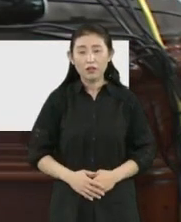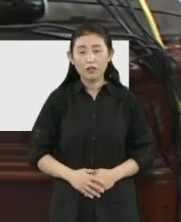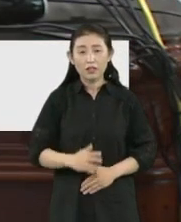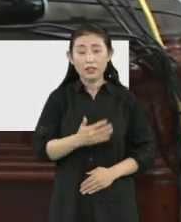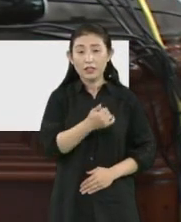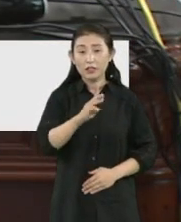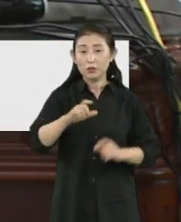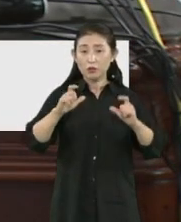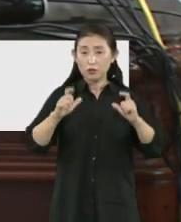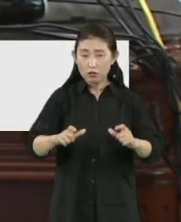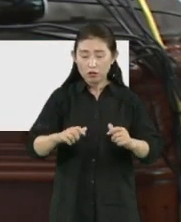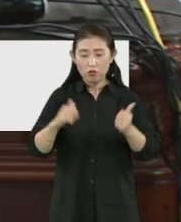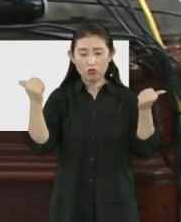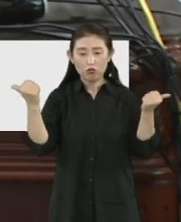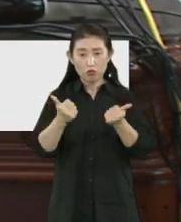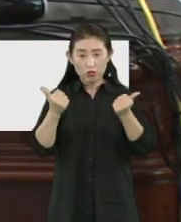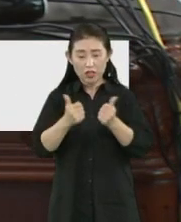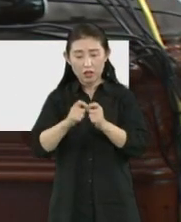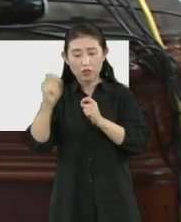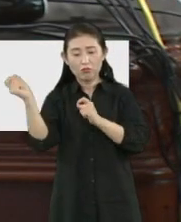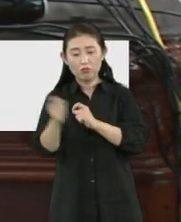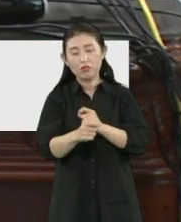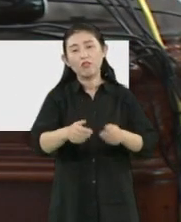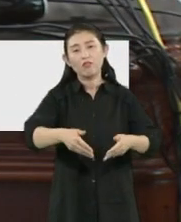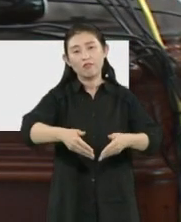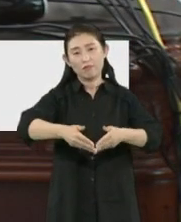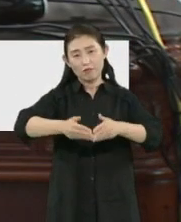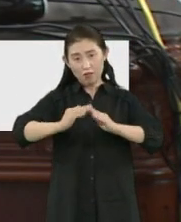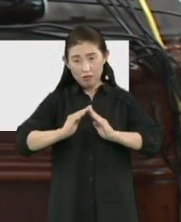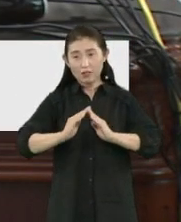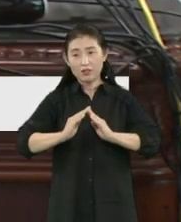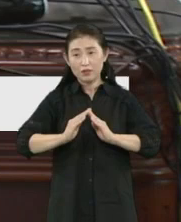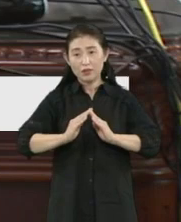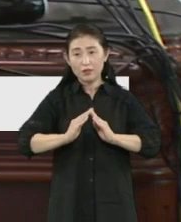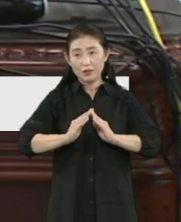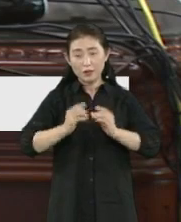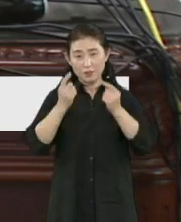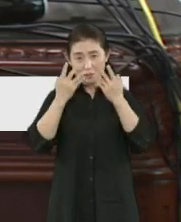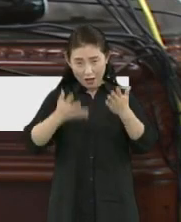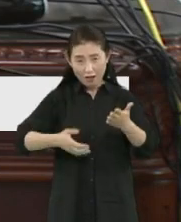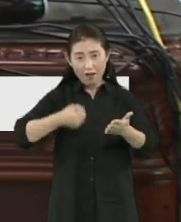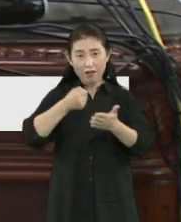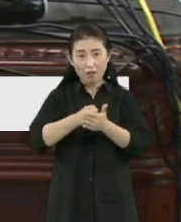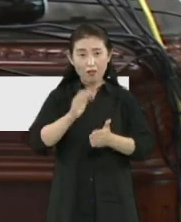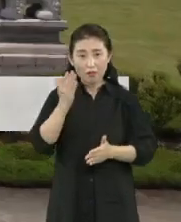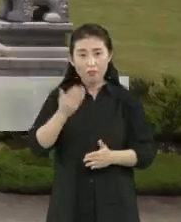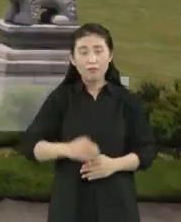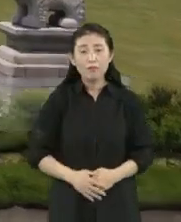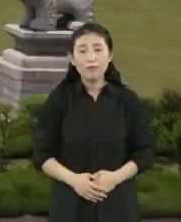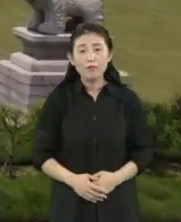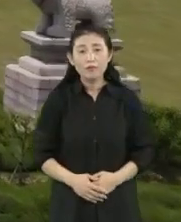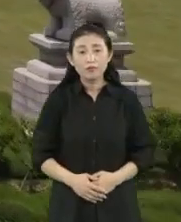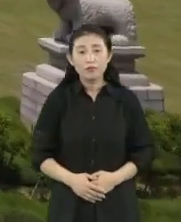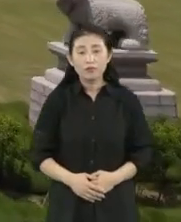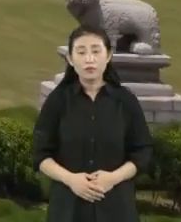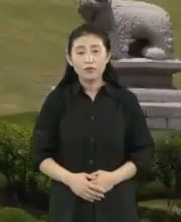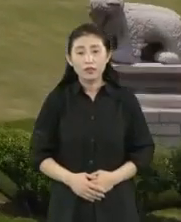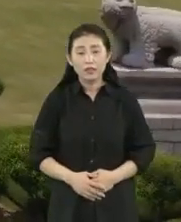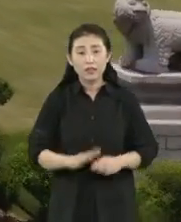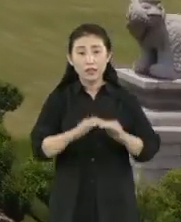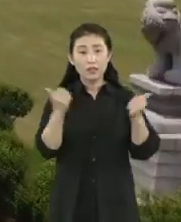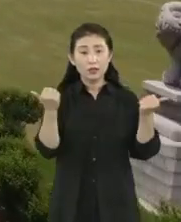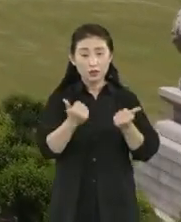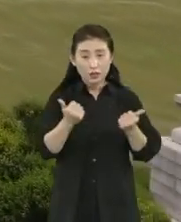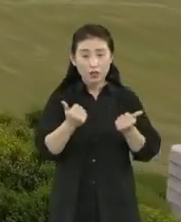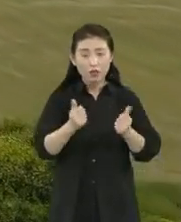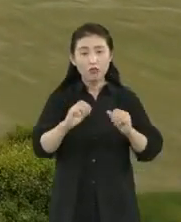세종국회의 역사적 이정표를 되돌릴 수 없는 이정표를 확실히 세웠다 이렇게 얘기할 수 있죠. 국회